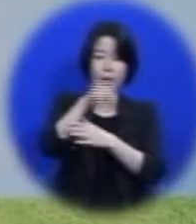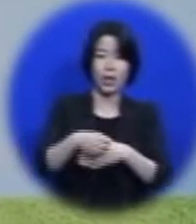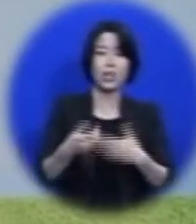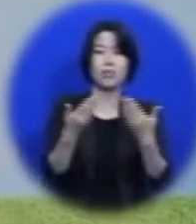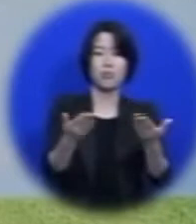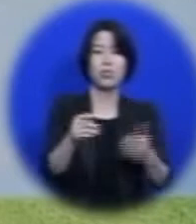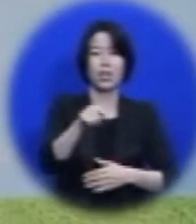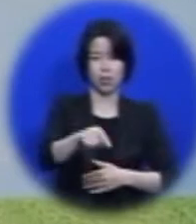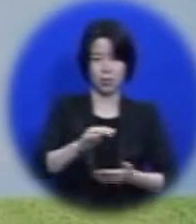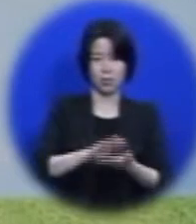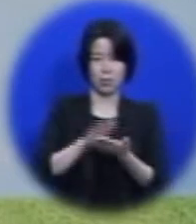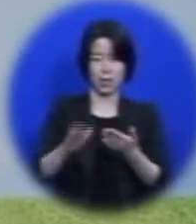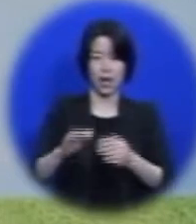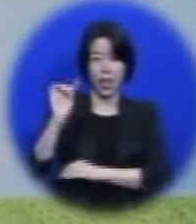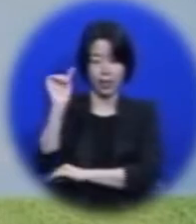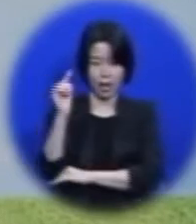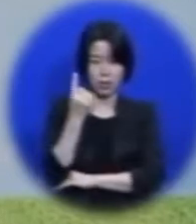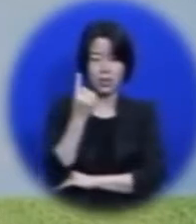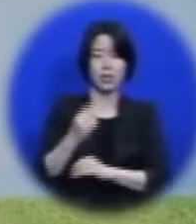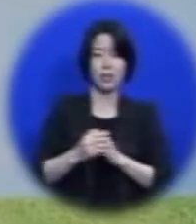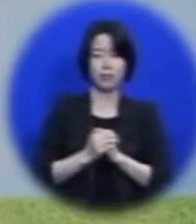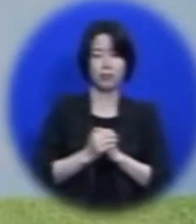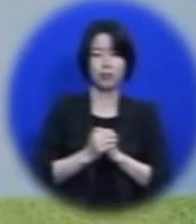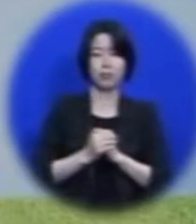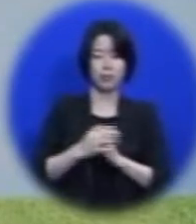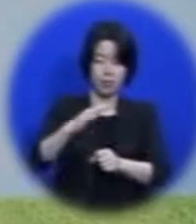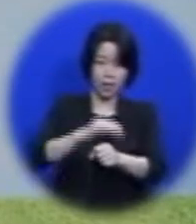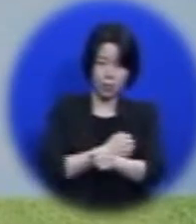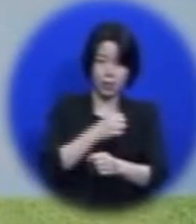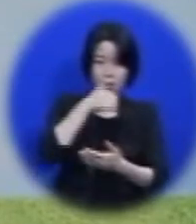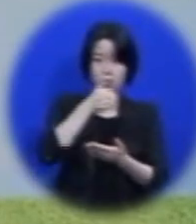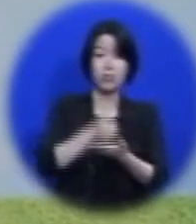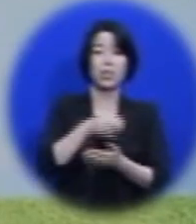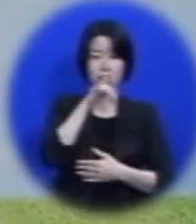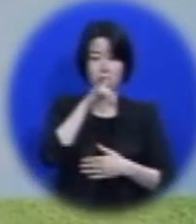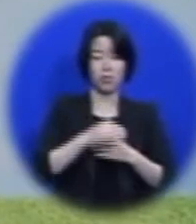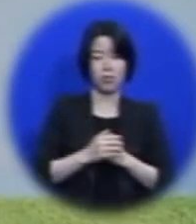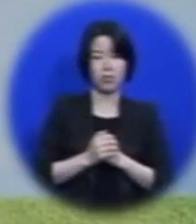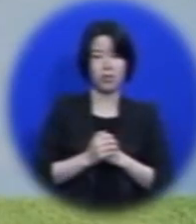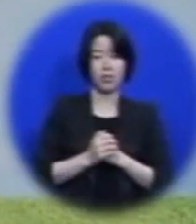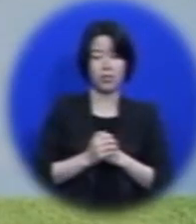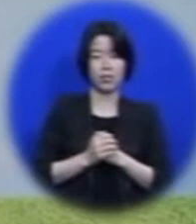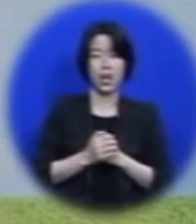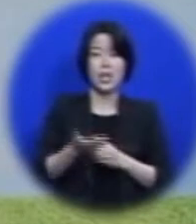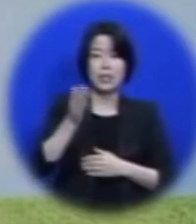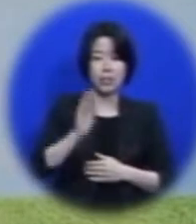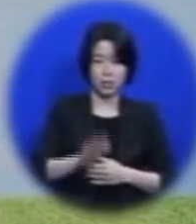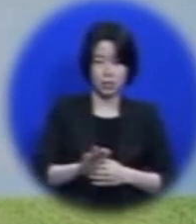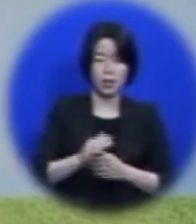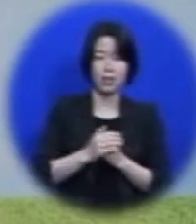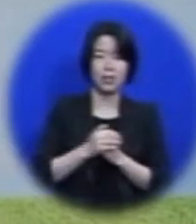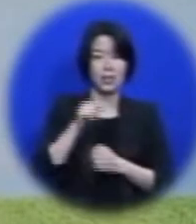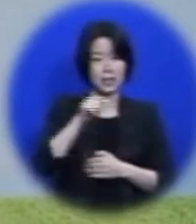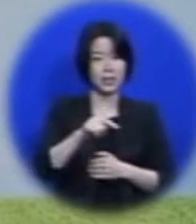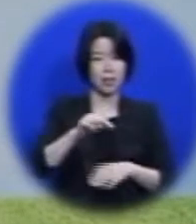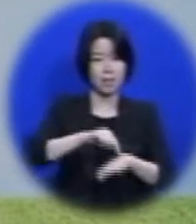것입니다. 다윗은 엄청난 죄를 지었습니다. 그렇지만